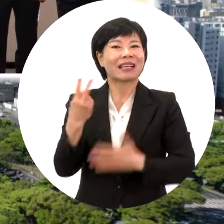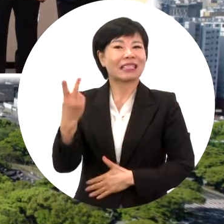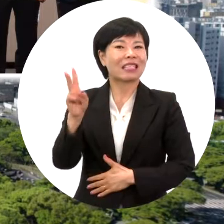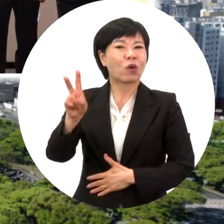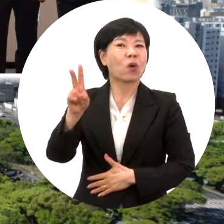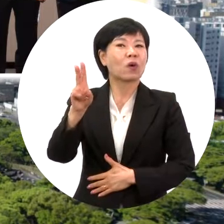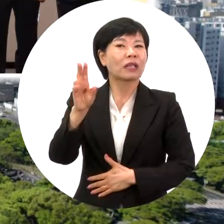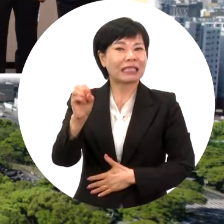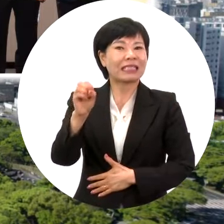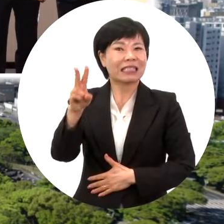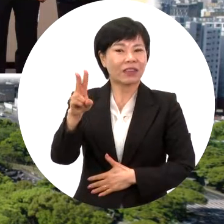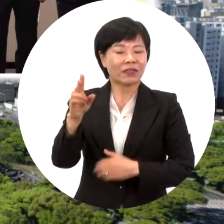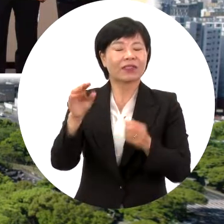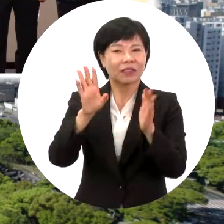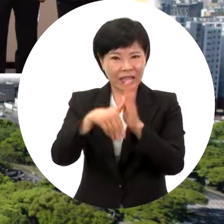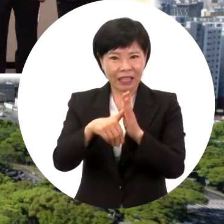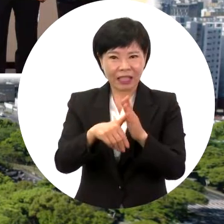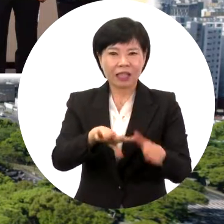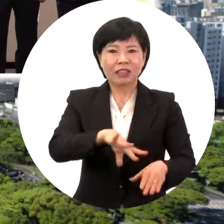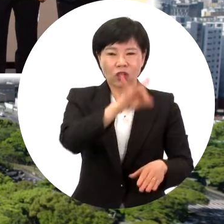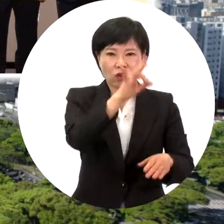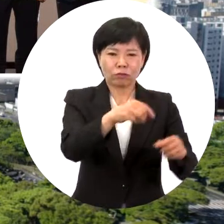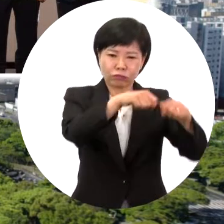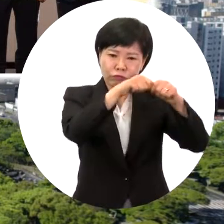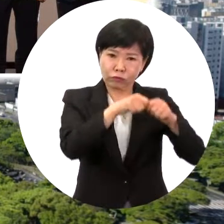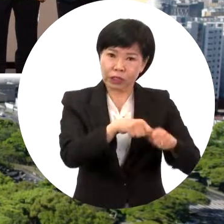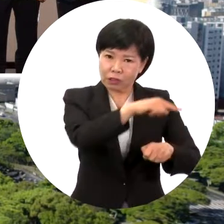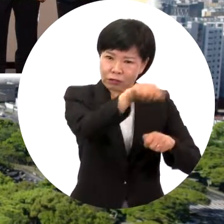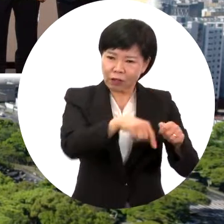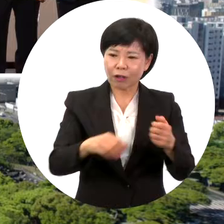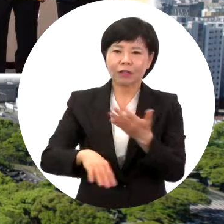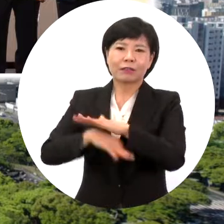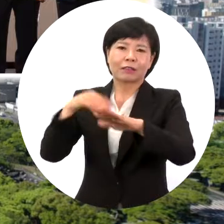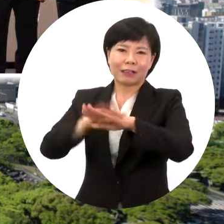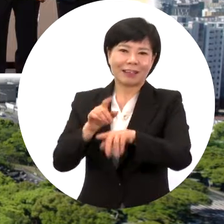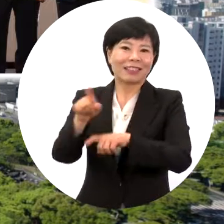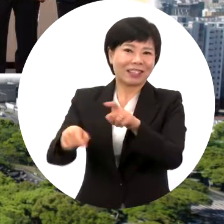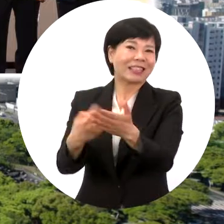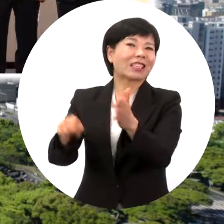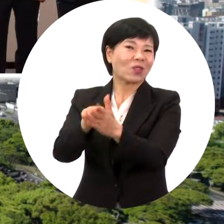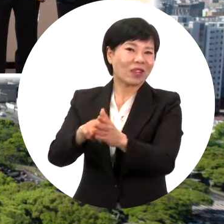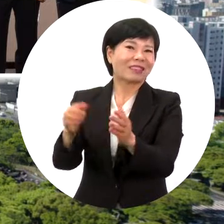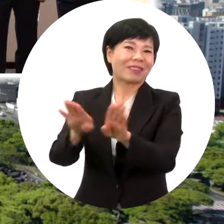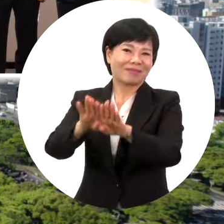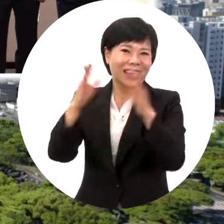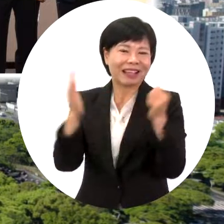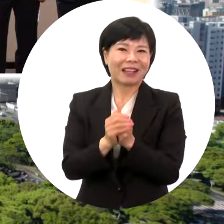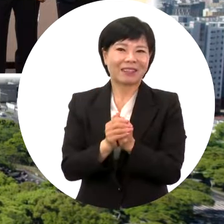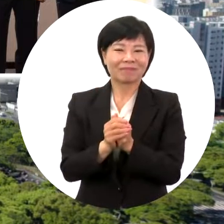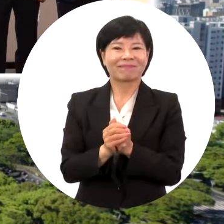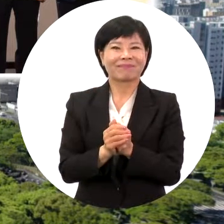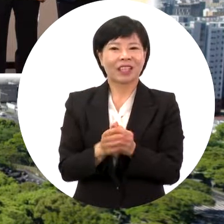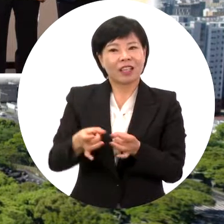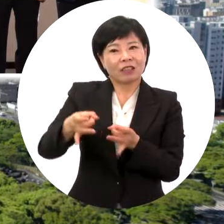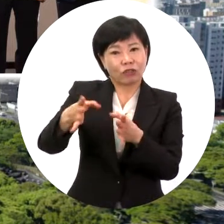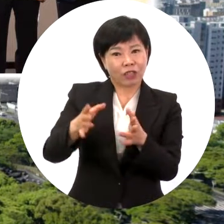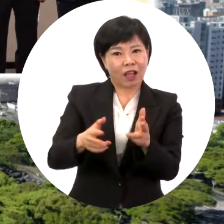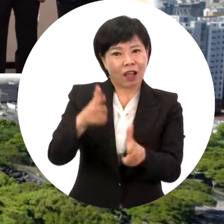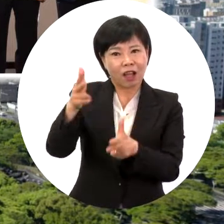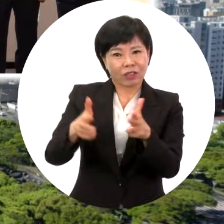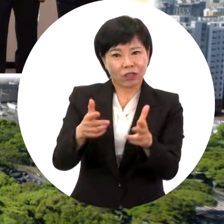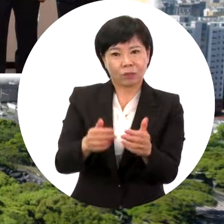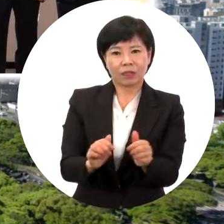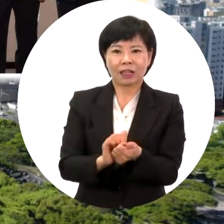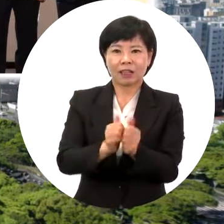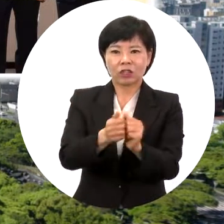2022년 10월 체결한 상장 지원 업무 협약의 구체적 실행 사례인데요. 제주 지역 투자 환경을 활성화하고 성장 유망